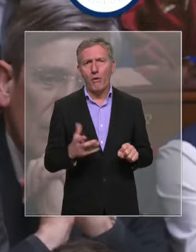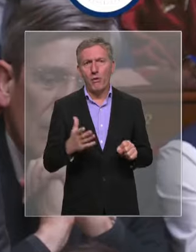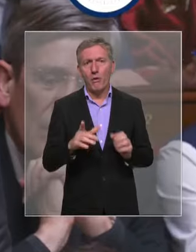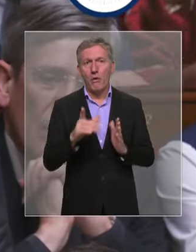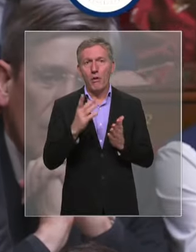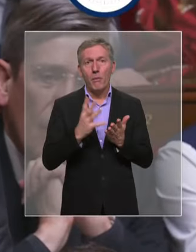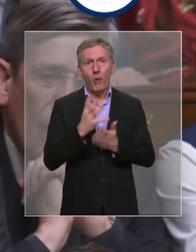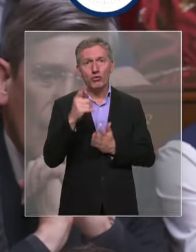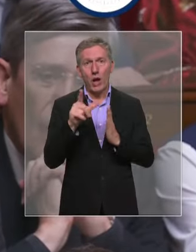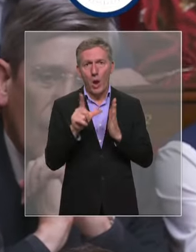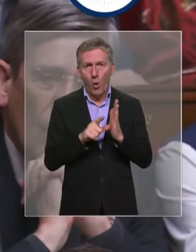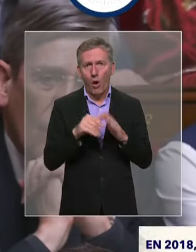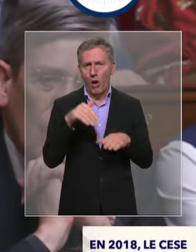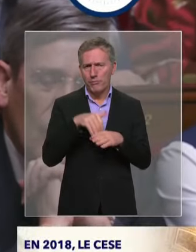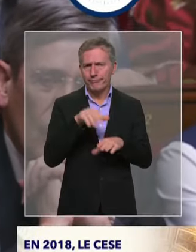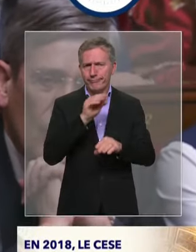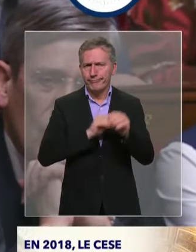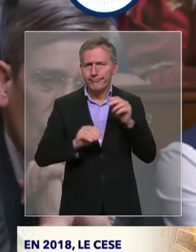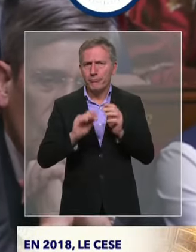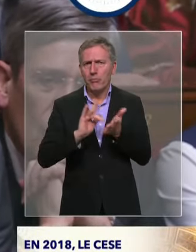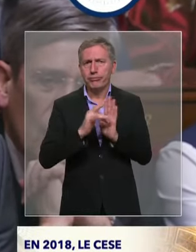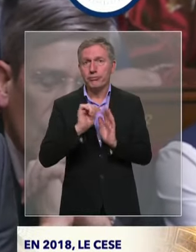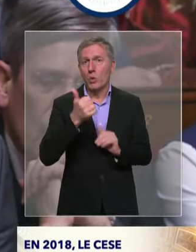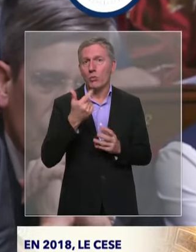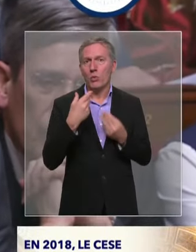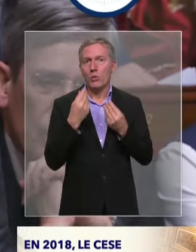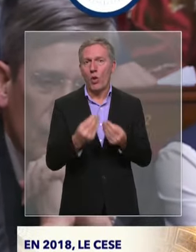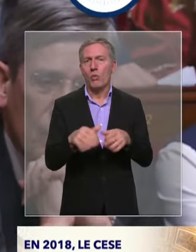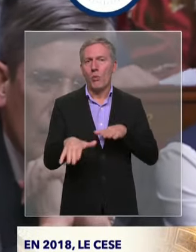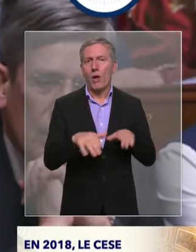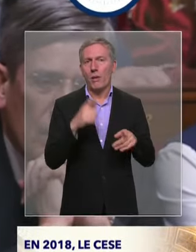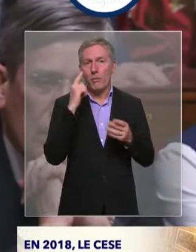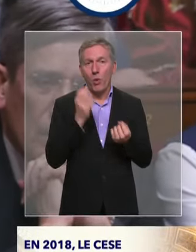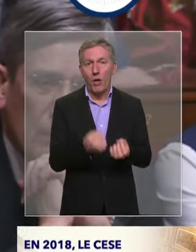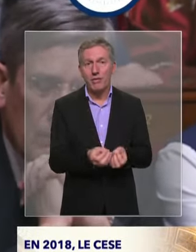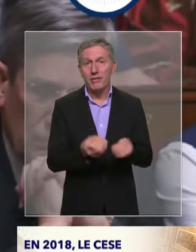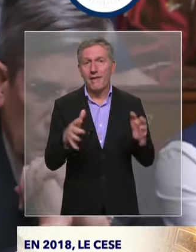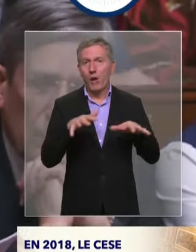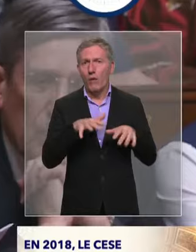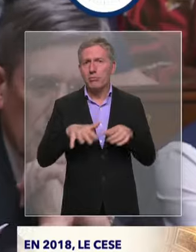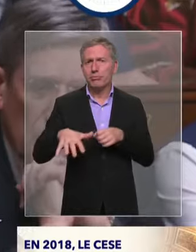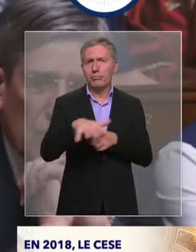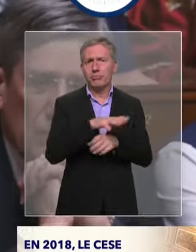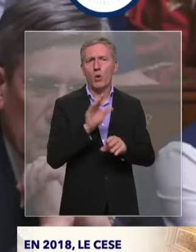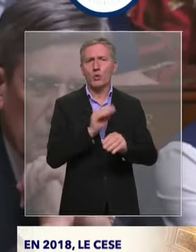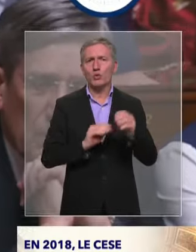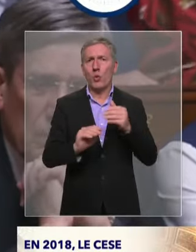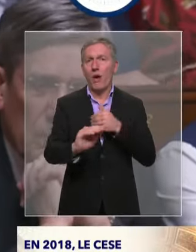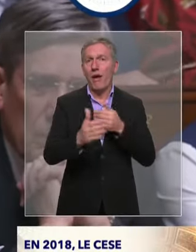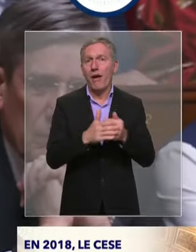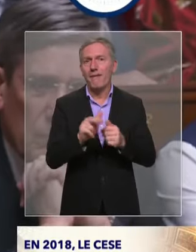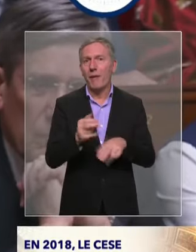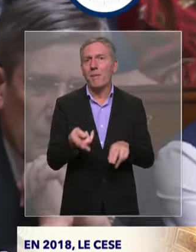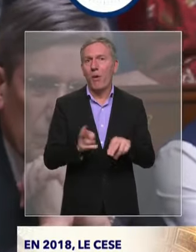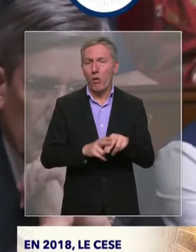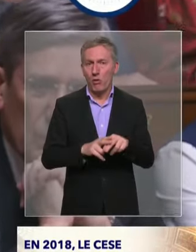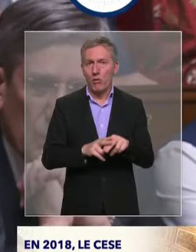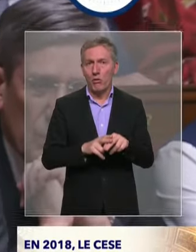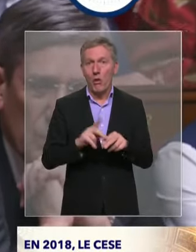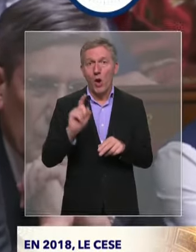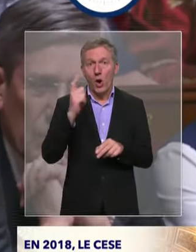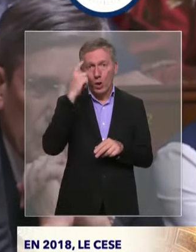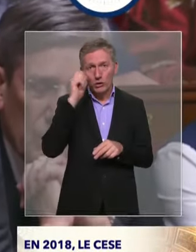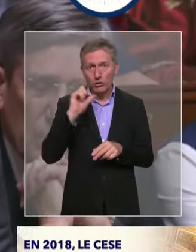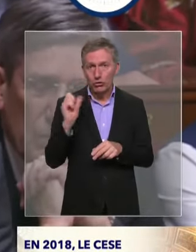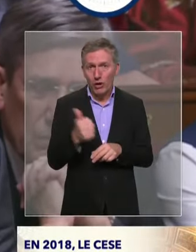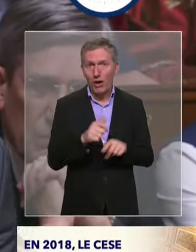traiter en priorité des moyens indispensables au développement des soins palliatifs. Dans le respect des consciences, y compris la